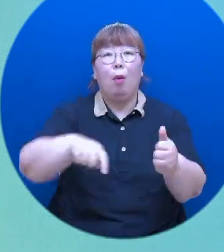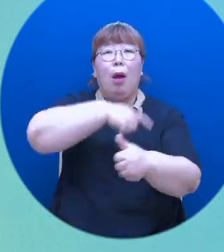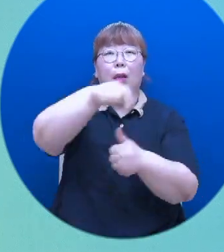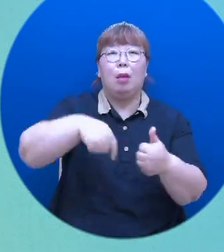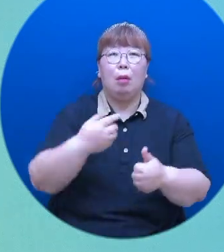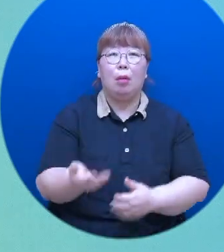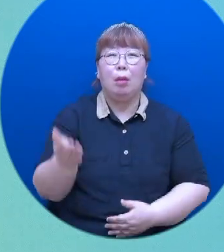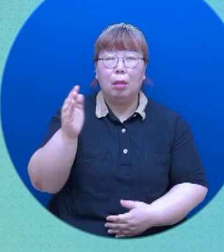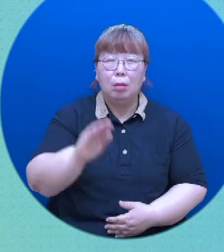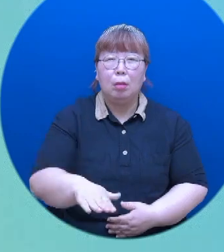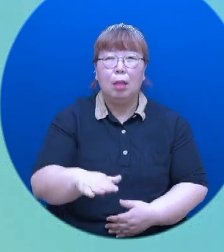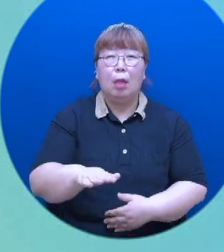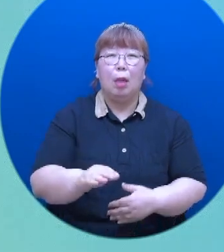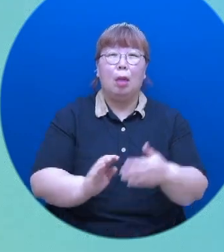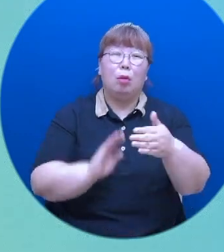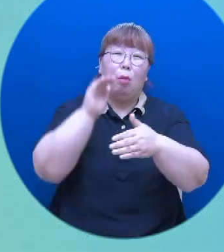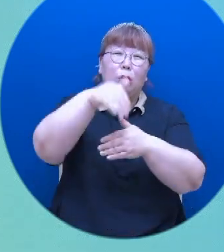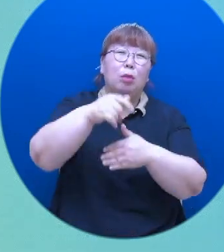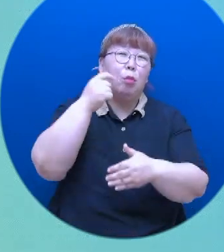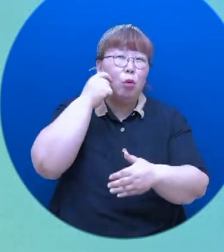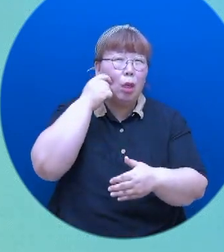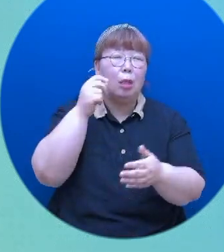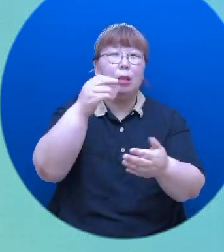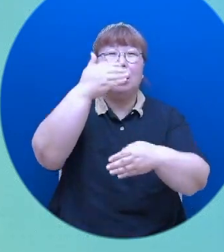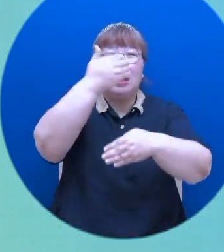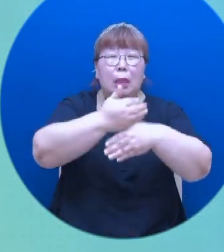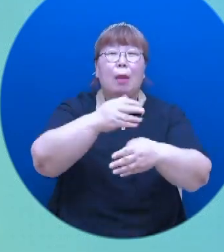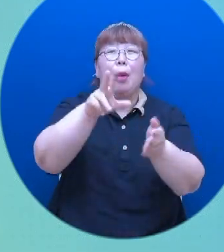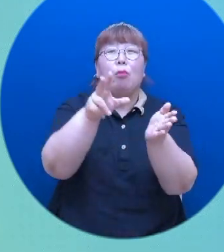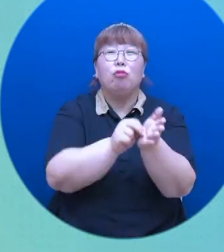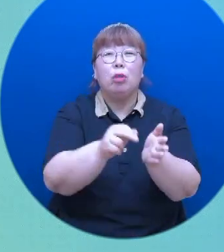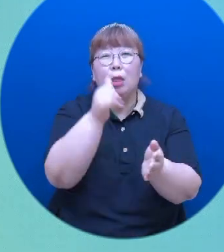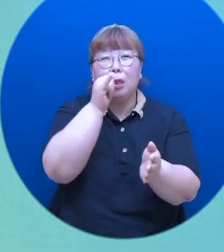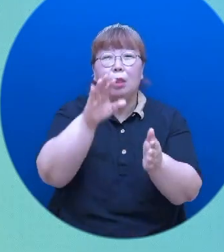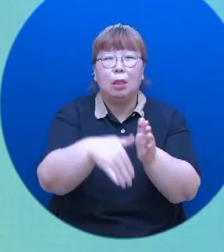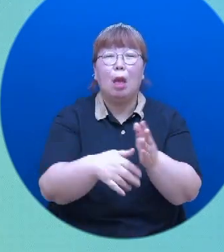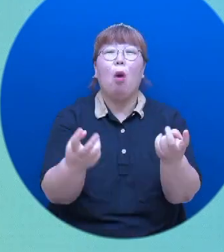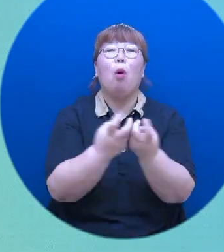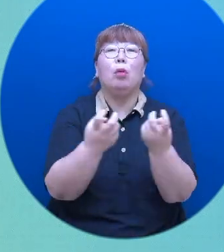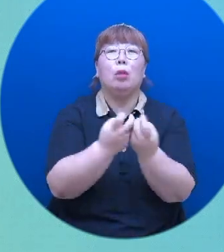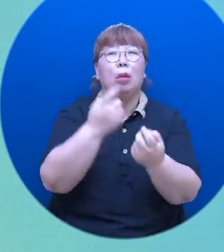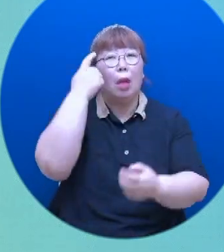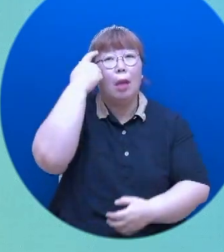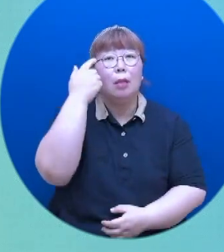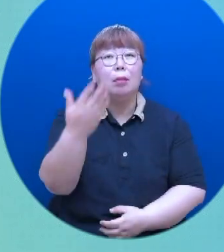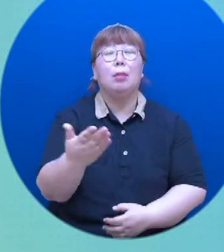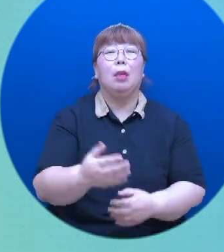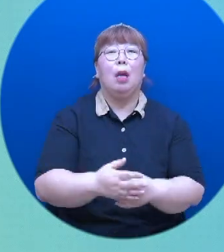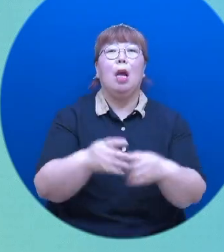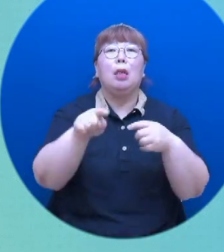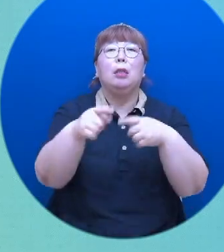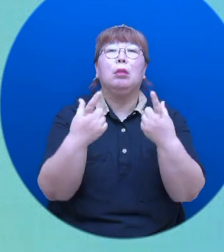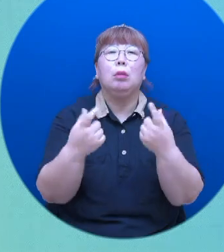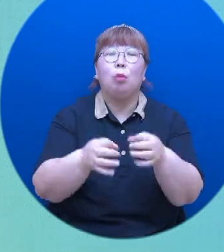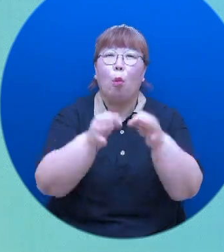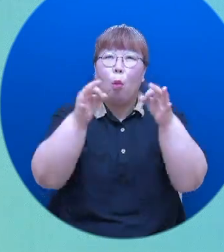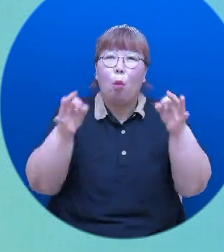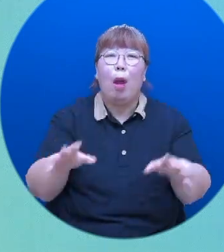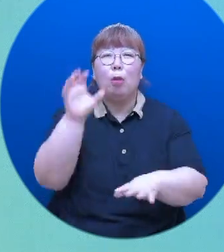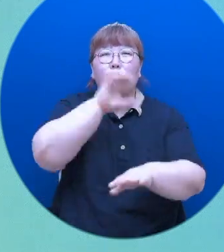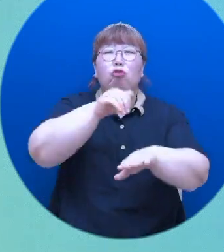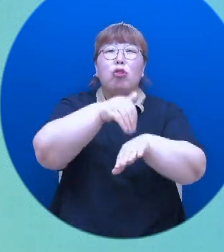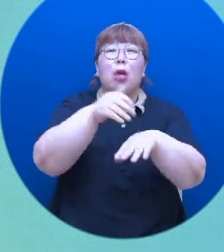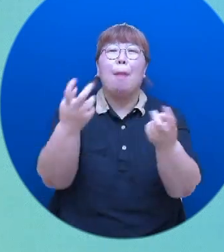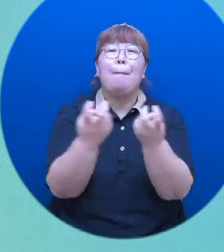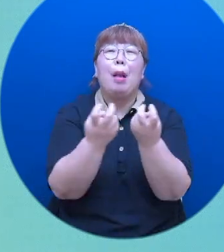장애의 문제를 내가 만나고 있다. 너는 어떻게 할지 논술하라. 그동안 훈련했던 방법을 가지고